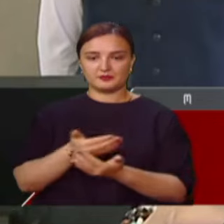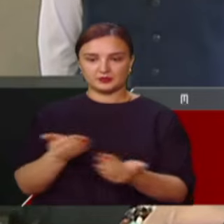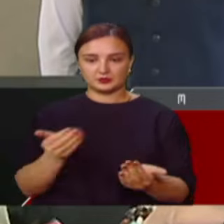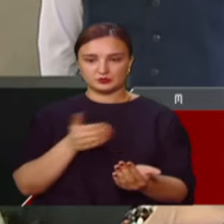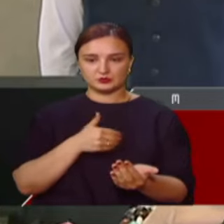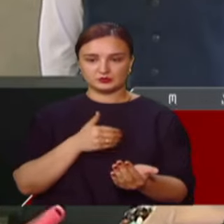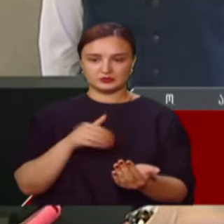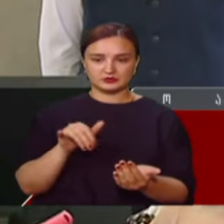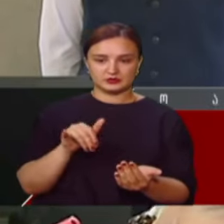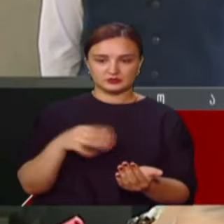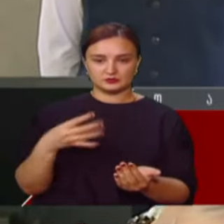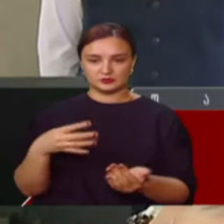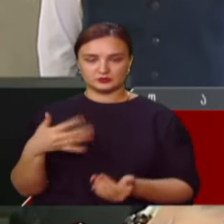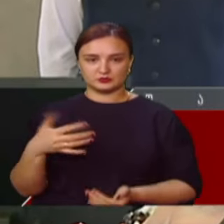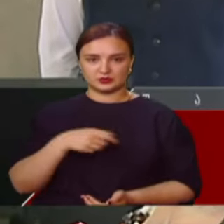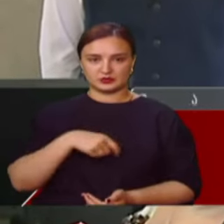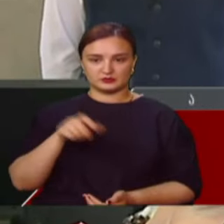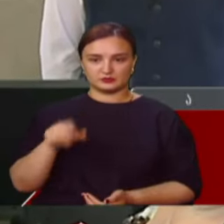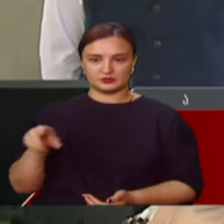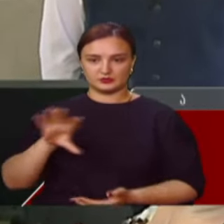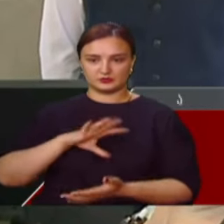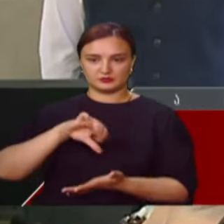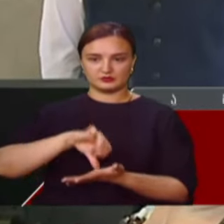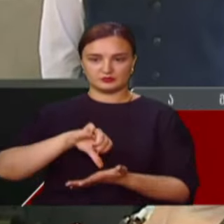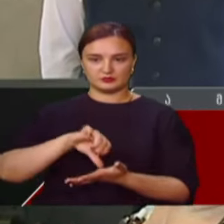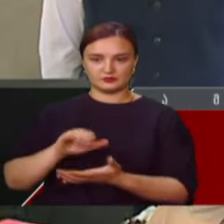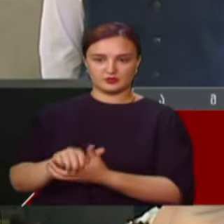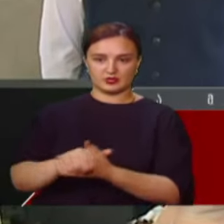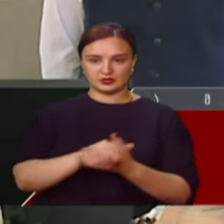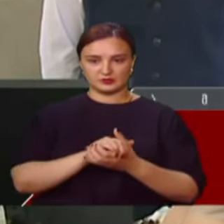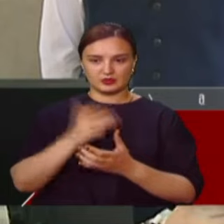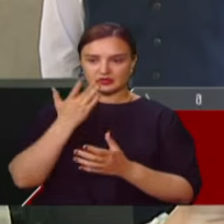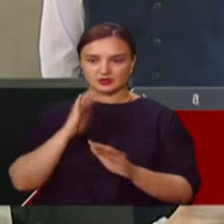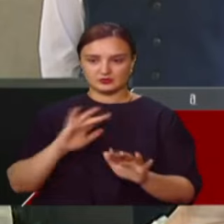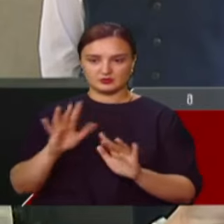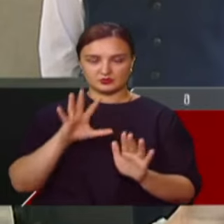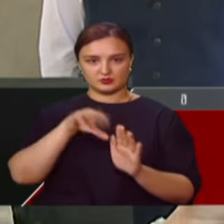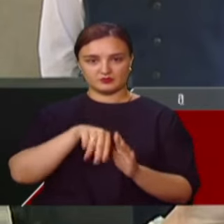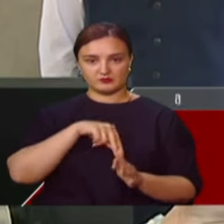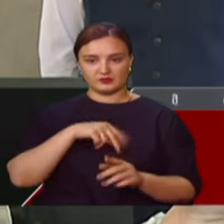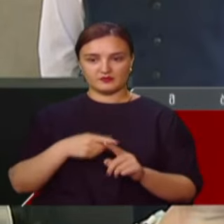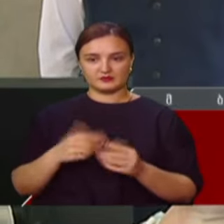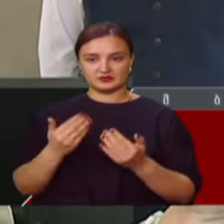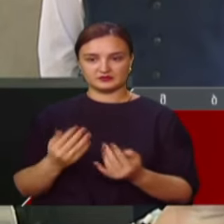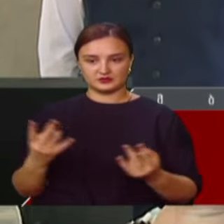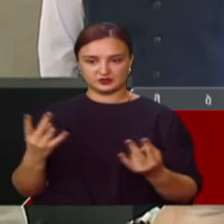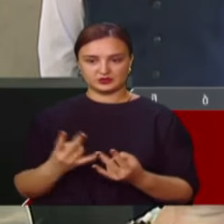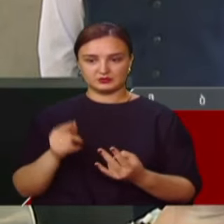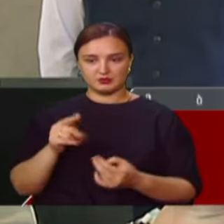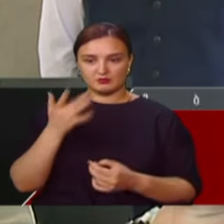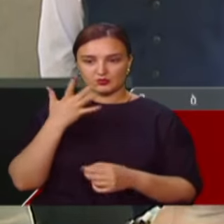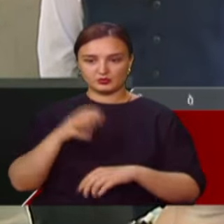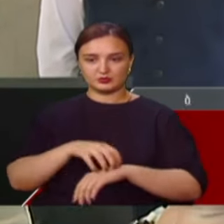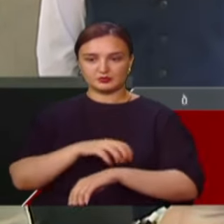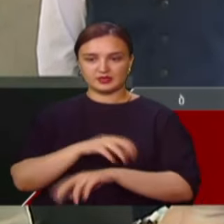მინიმუმ სადღაც 40-50 დეპუტატი იყოს წარმომადგენელი კოლექტიური ნაცმოძრაობა პარლამენტში. ამისათვის ჭირდებათ მათ იმ პოლიტიკური